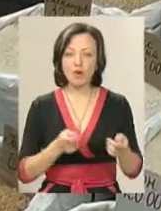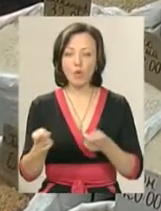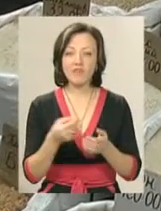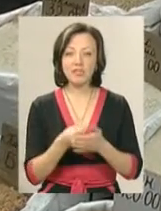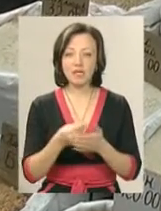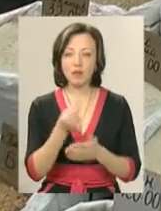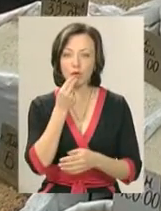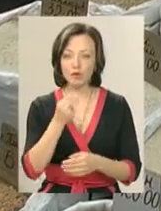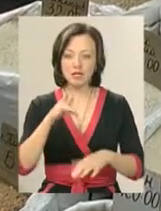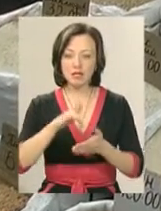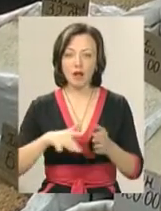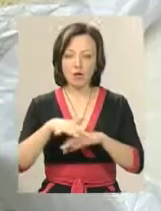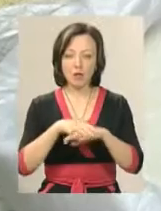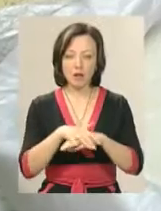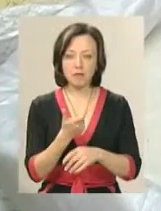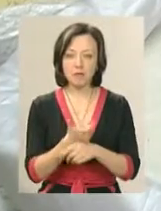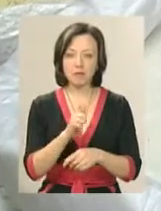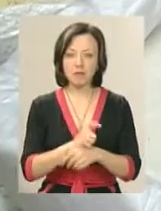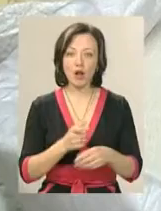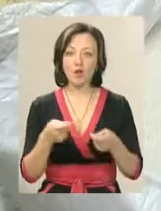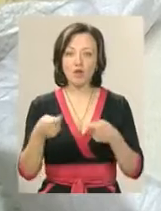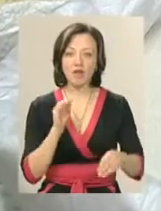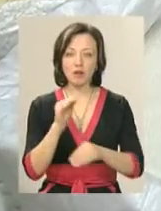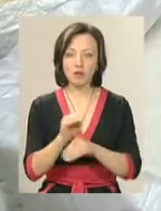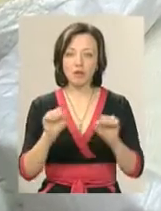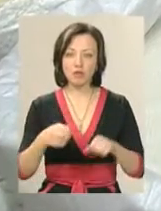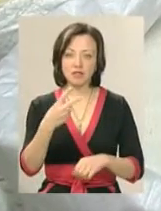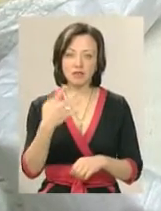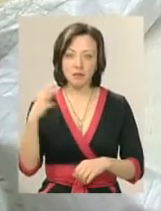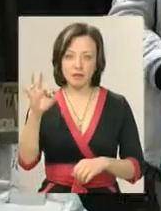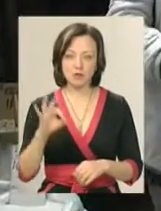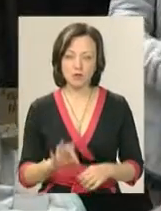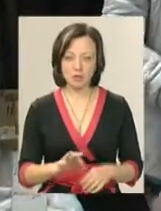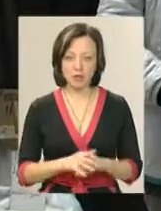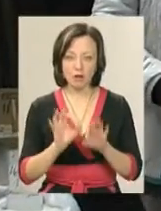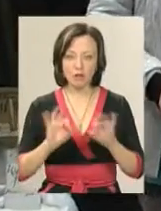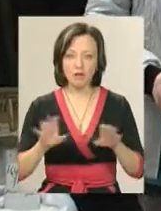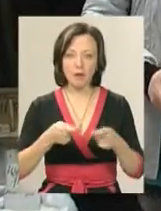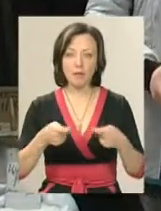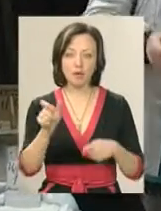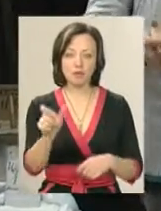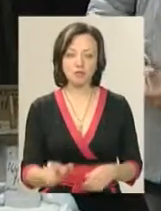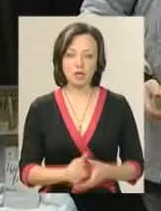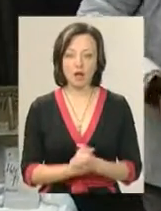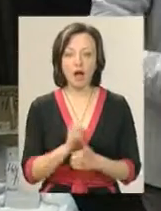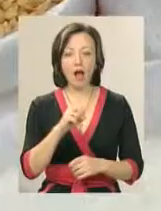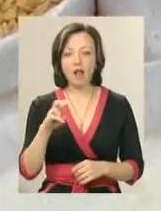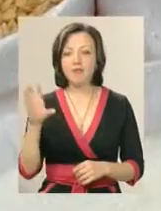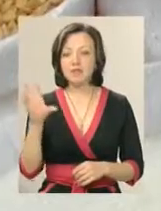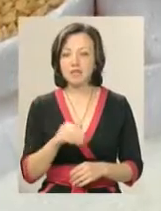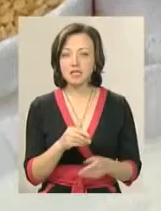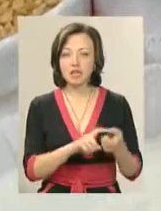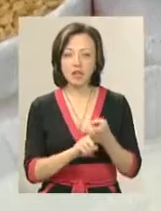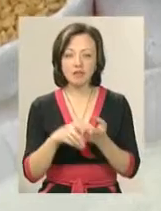На центральному ринку Хмельницького максимальна торгувальна надбавка може сягати 25 відсотків, розповідає продавчиня Наталя. Але все залежить від